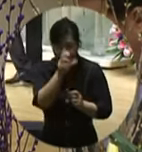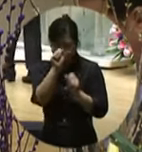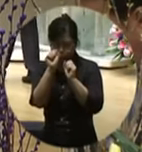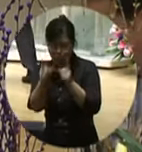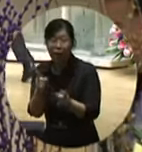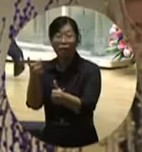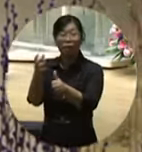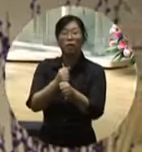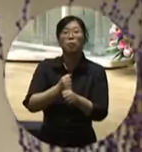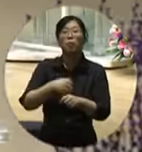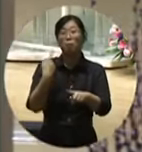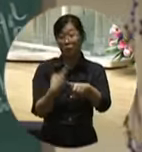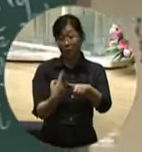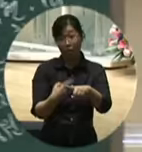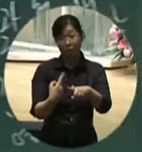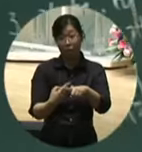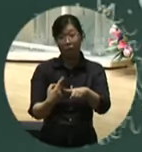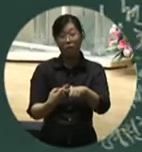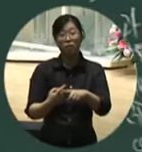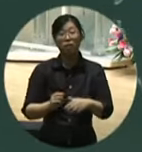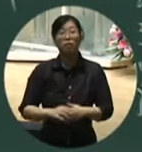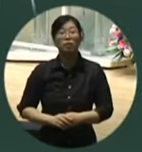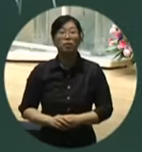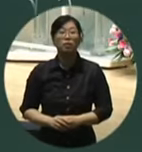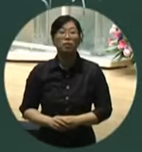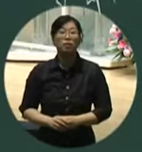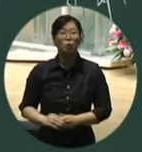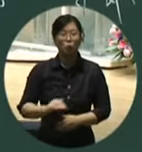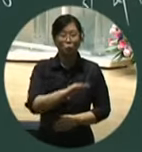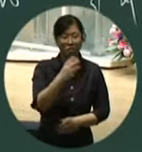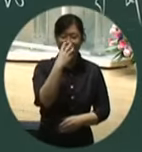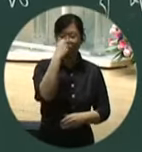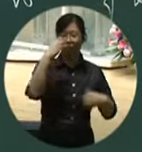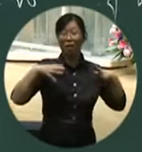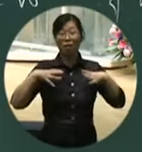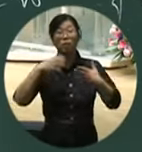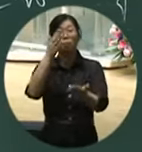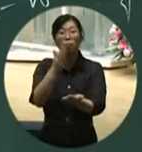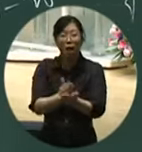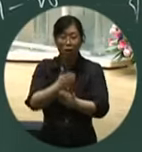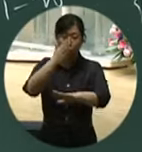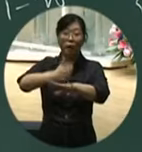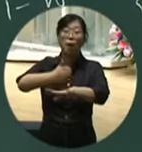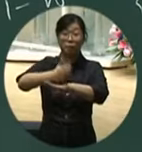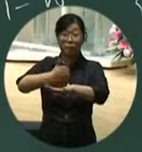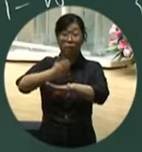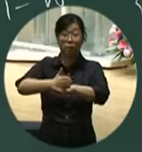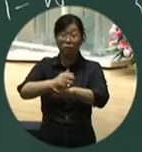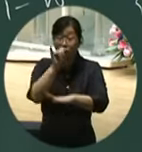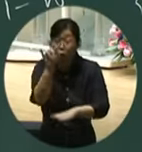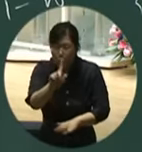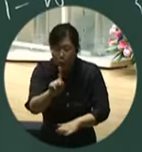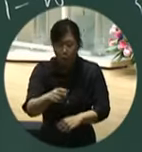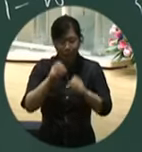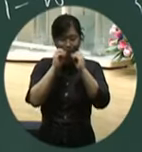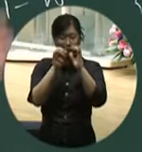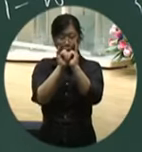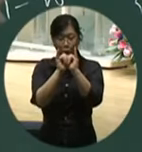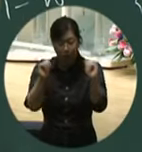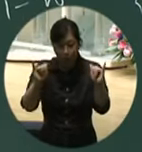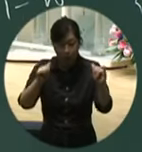opportunity. 이게 복음입니다. This is the gospel. 우리는 교만하거나 자랑할 건 아닙니다만은 감사해야 되겠죠. 전도자의 모이는